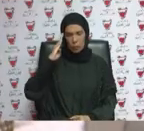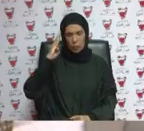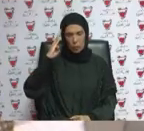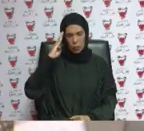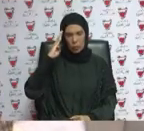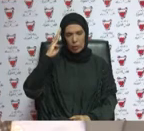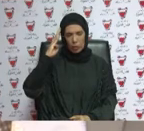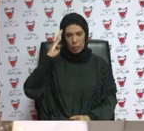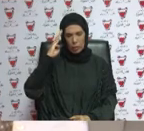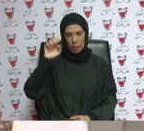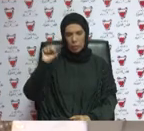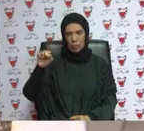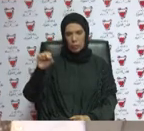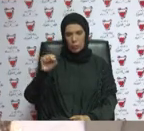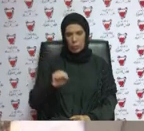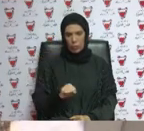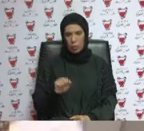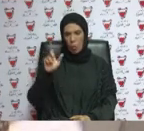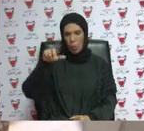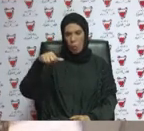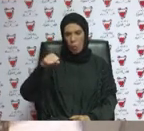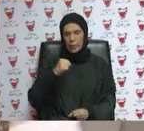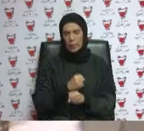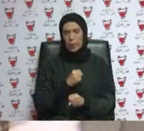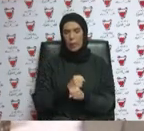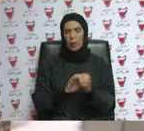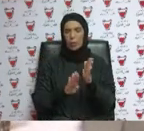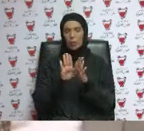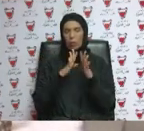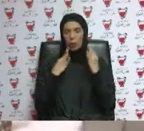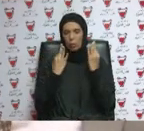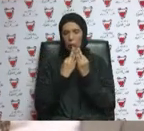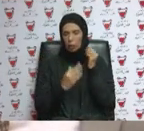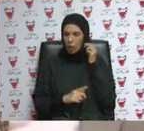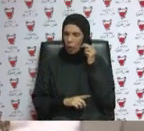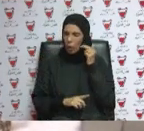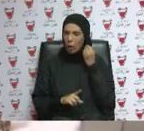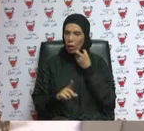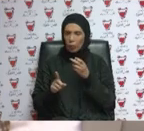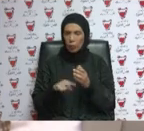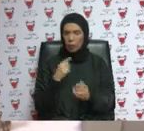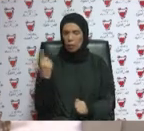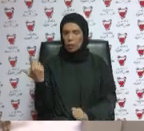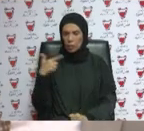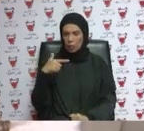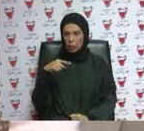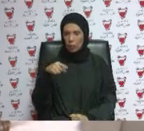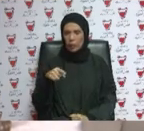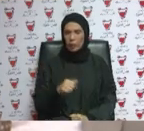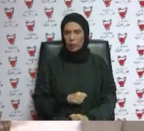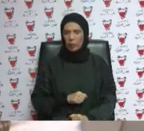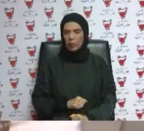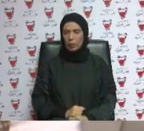الجزيل والخاص إلى سعادة وزير العمل، فهم ومنذ بداية السبعينات عندما كان